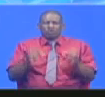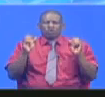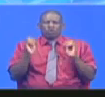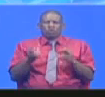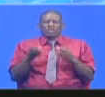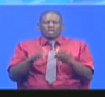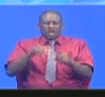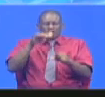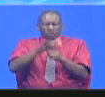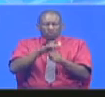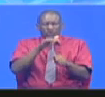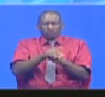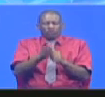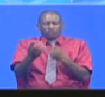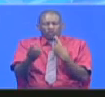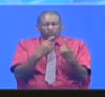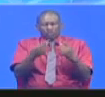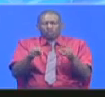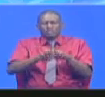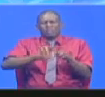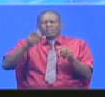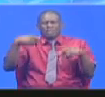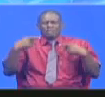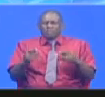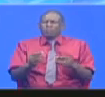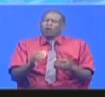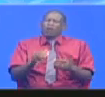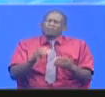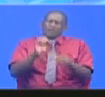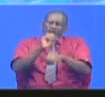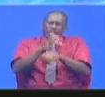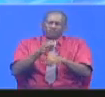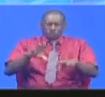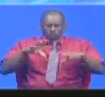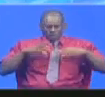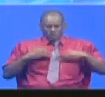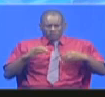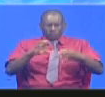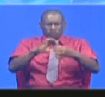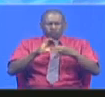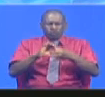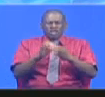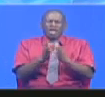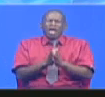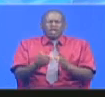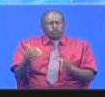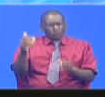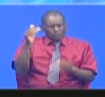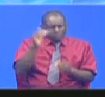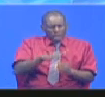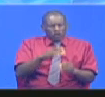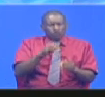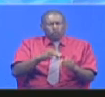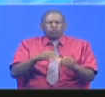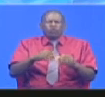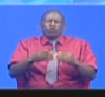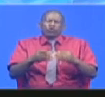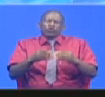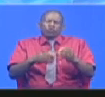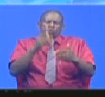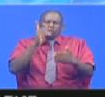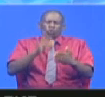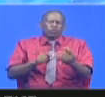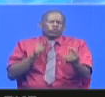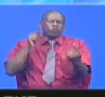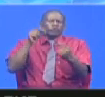Ilikuwa mengi yaliyozungumzwa na Wakenya pia wameshauriwa kukumbatia umoja na kurejesha misingi iliyojengwa kwa miaka 56 ya uhuru,